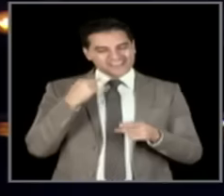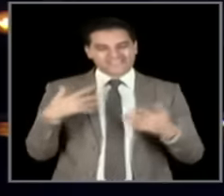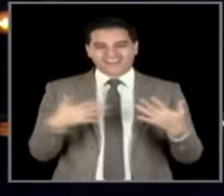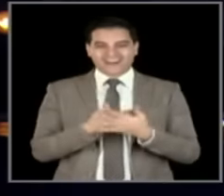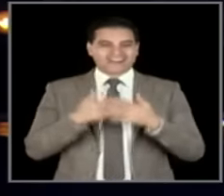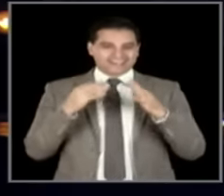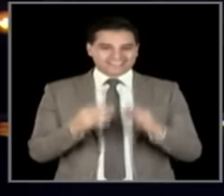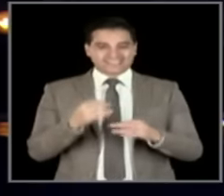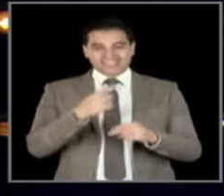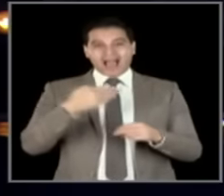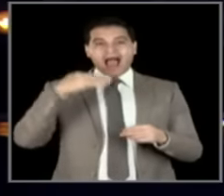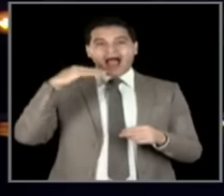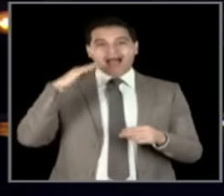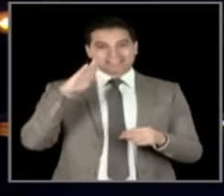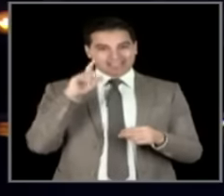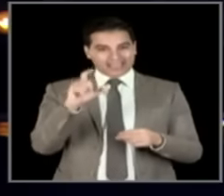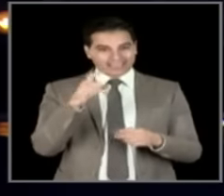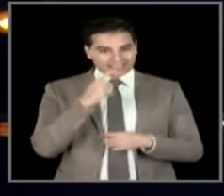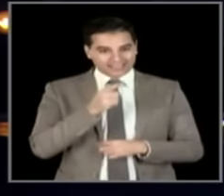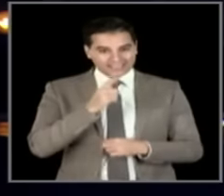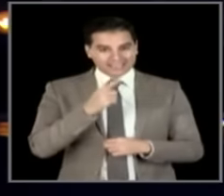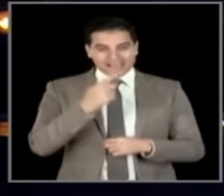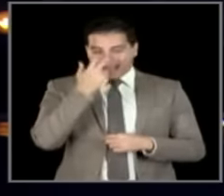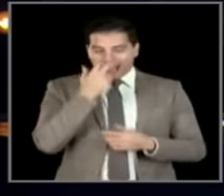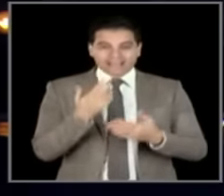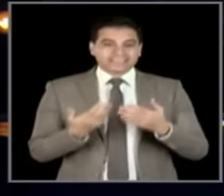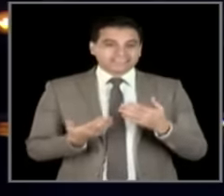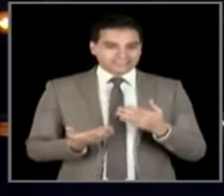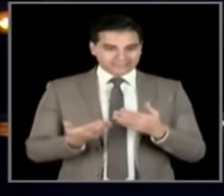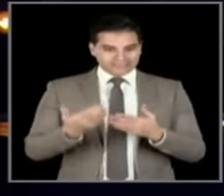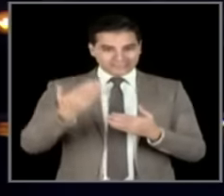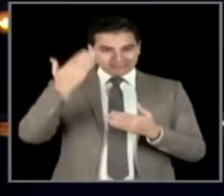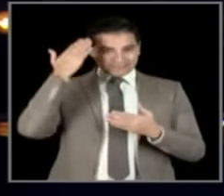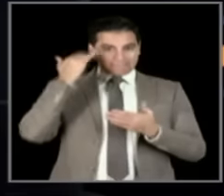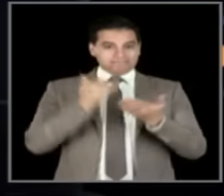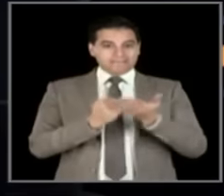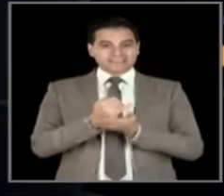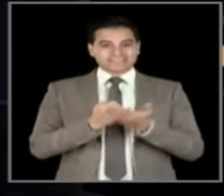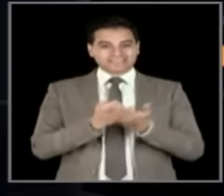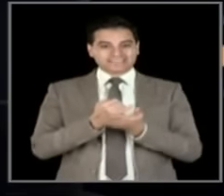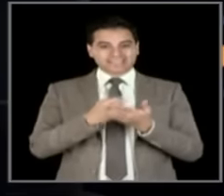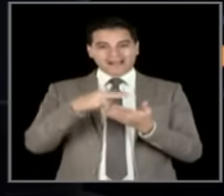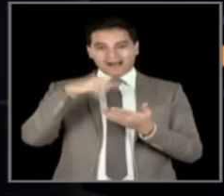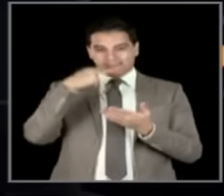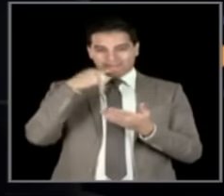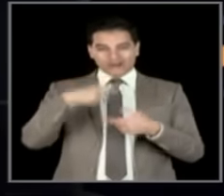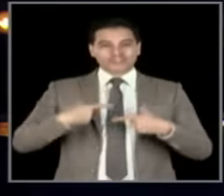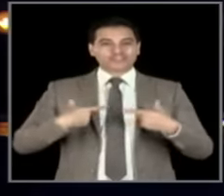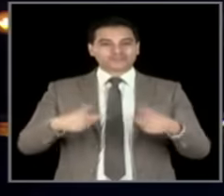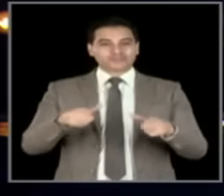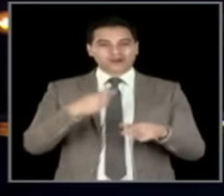يعني حسن عروس قبل ما انسى، بس من ايام ما كان في فيكتوريا كوليدج مكرونه بالبشاميل. ايوه